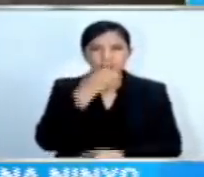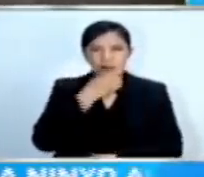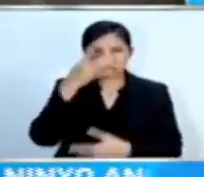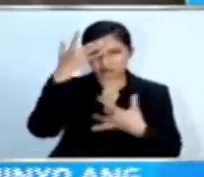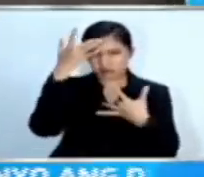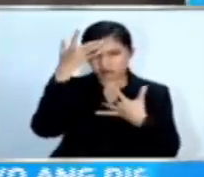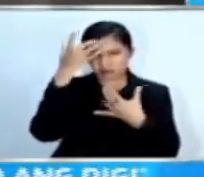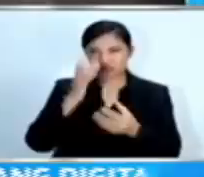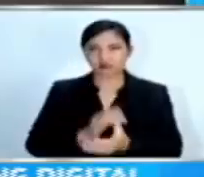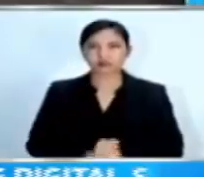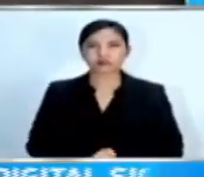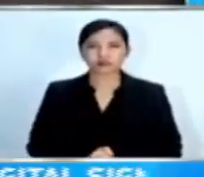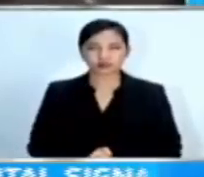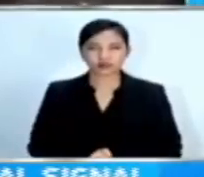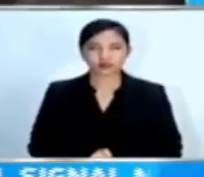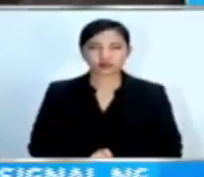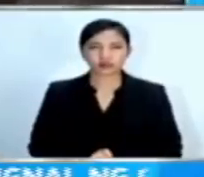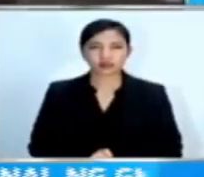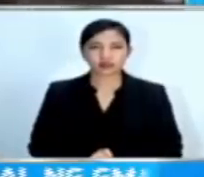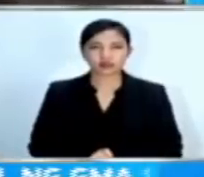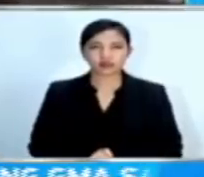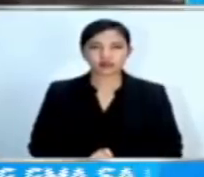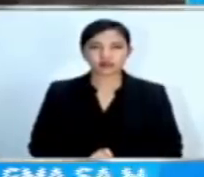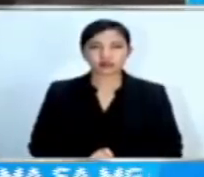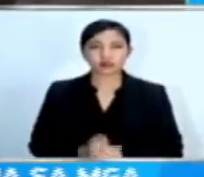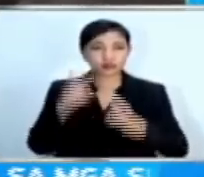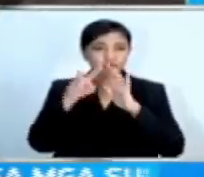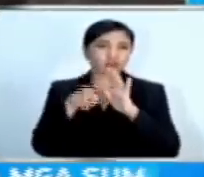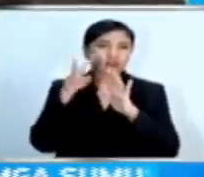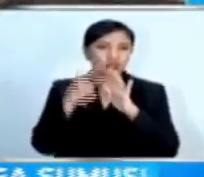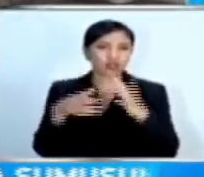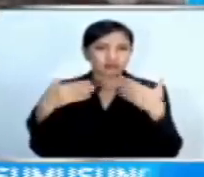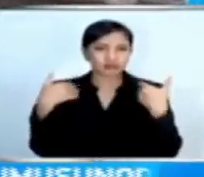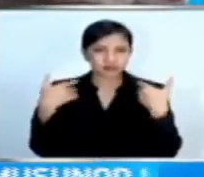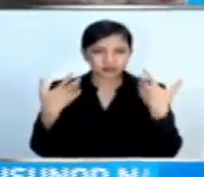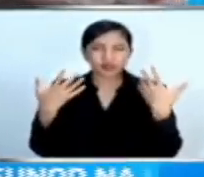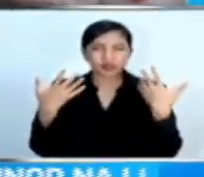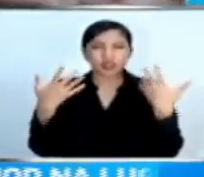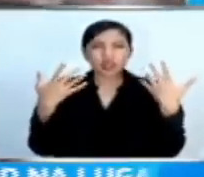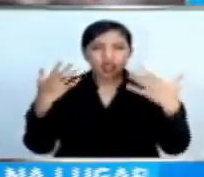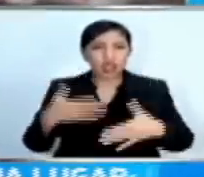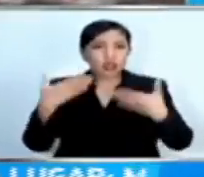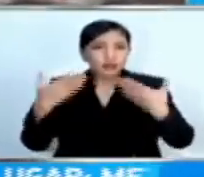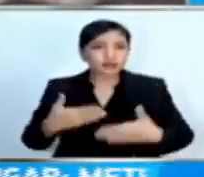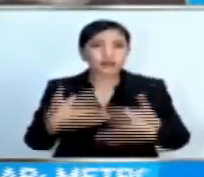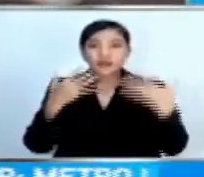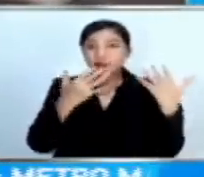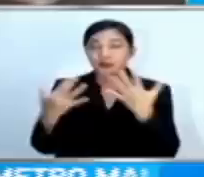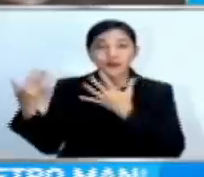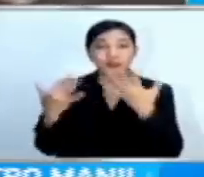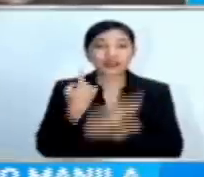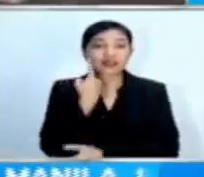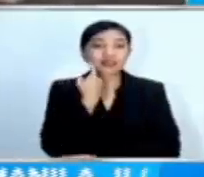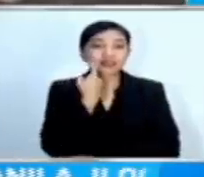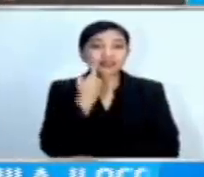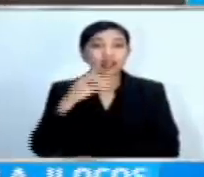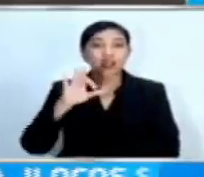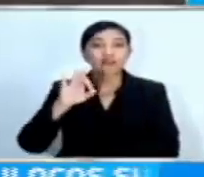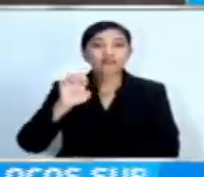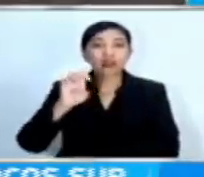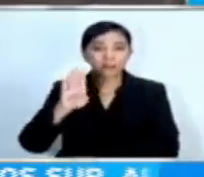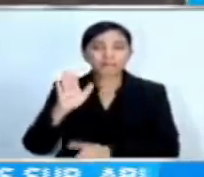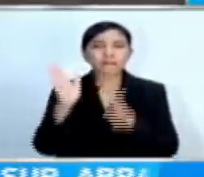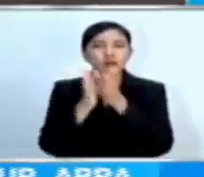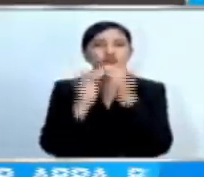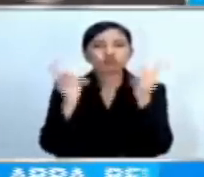Happy birthday to you! Masaya pang naipagdiwang nitong Pebrero ni dating Pangulong Noynoy Aquino